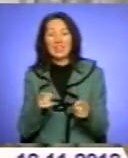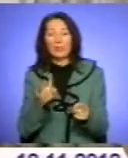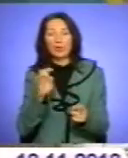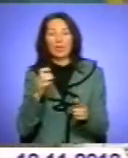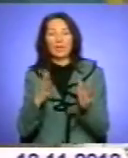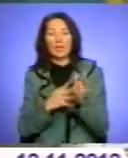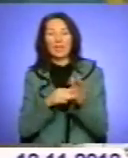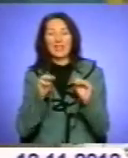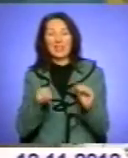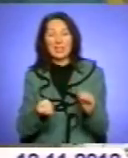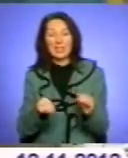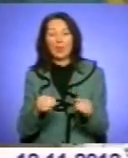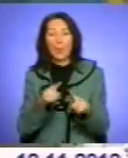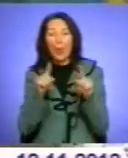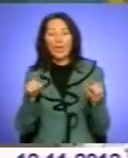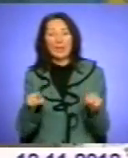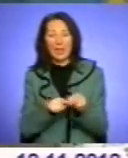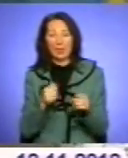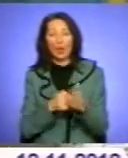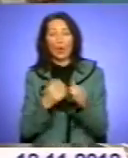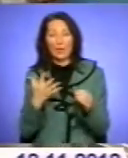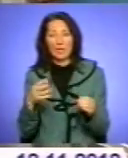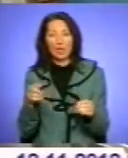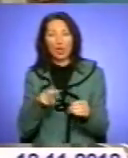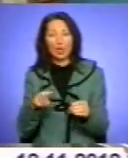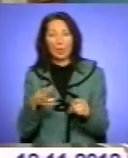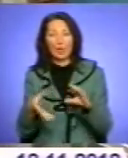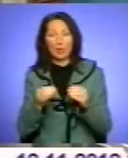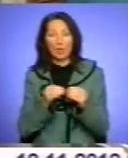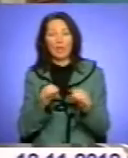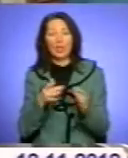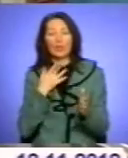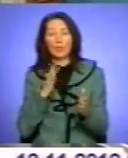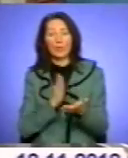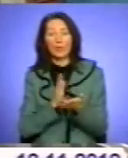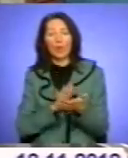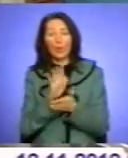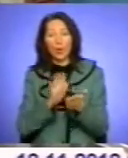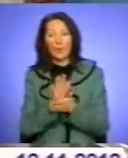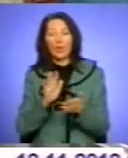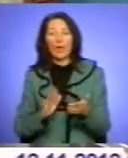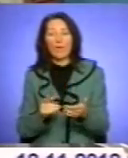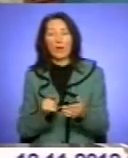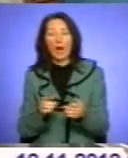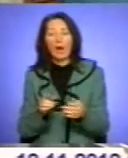68 бюлетенів. До 15 листопада результати голосувань мають бути опубліковані в газеті «Голос